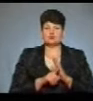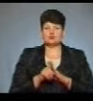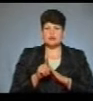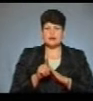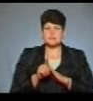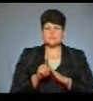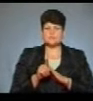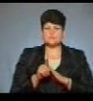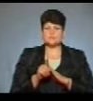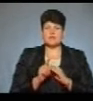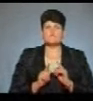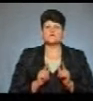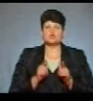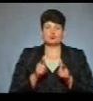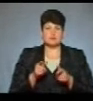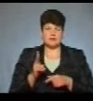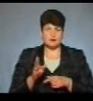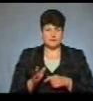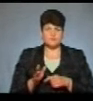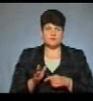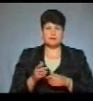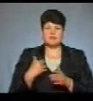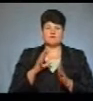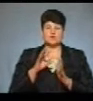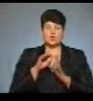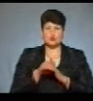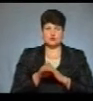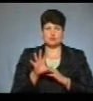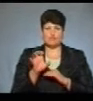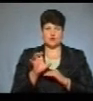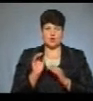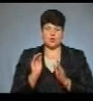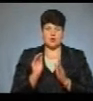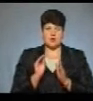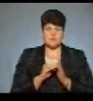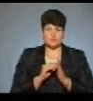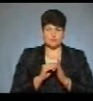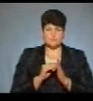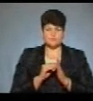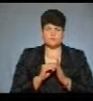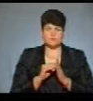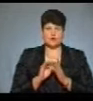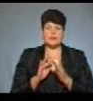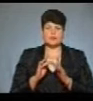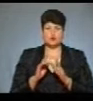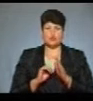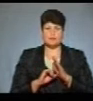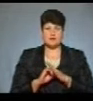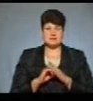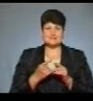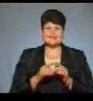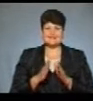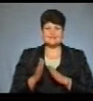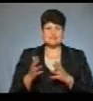шлях вступника, де ми вносимо фотографію вступника до електронної бази, вся